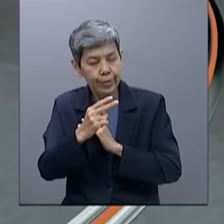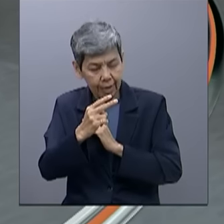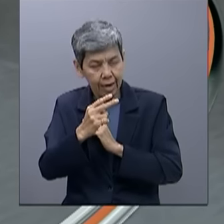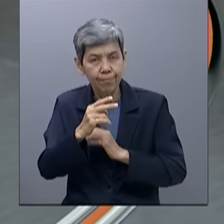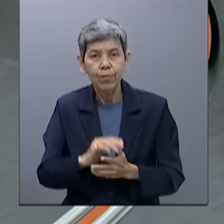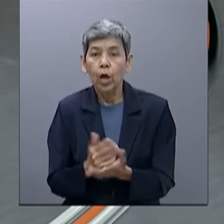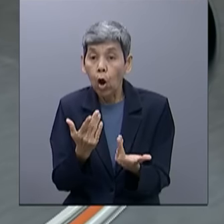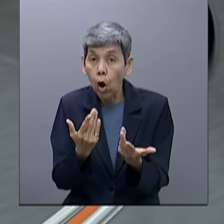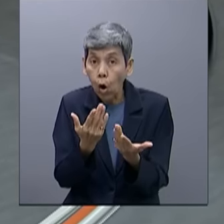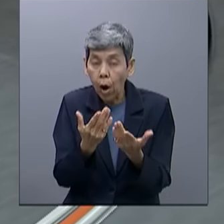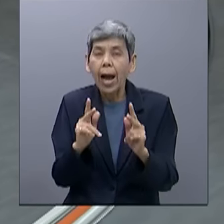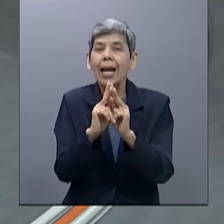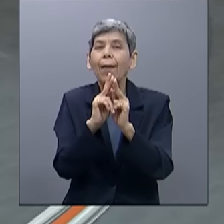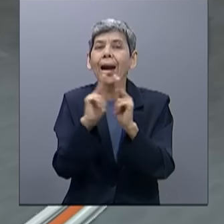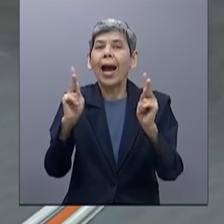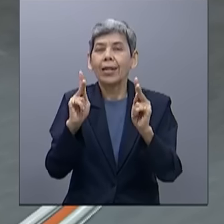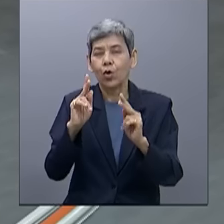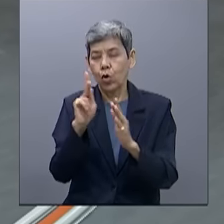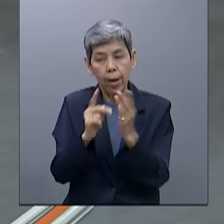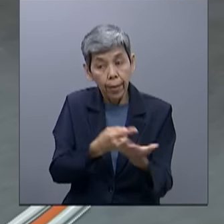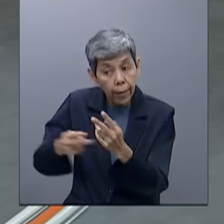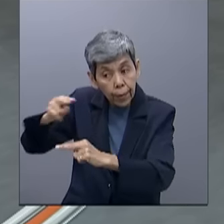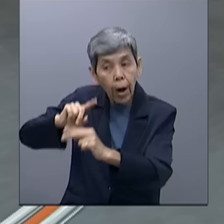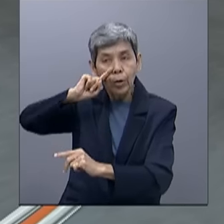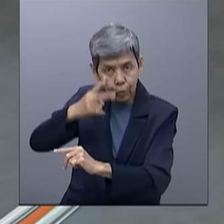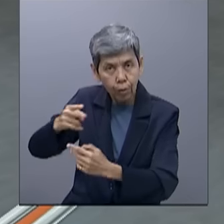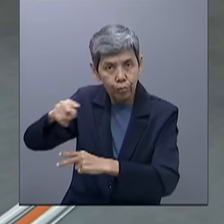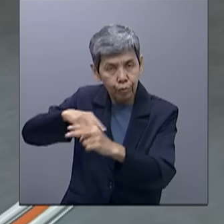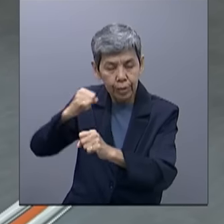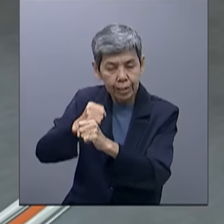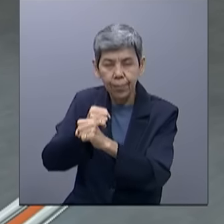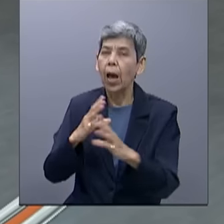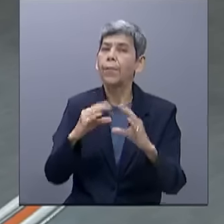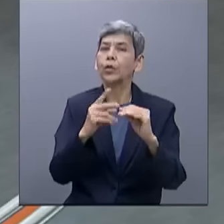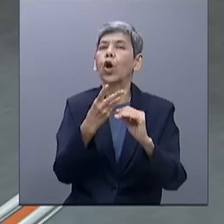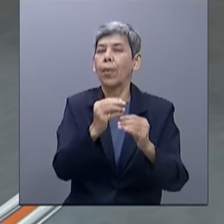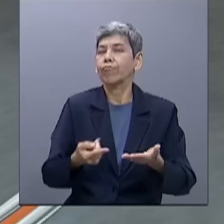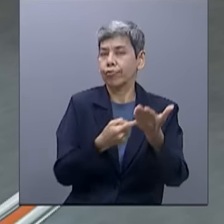นึงนะคะก่อนที่จะส่งคณะกรรมการกฤษฎีกาตรวจสอบอีกครั้งค่ะถึงจะเข้าสู่ที่ประชุมคณะรัฐมนตรีได้ค่ะ